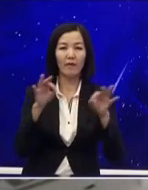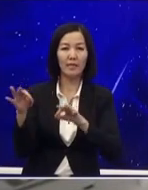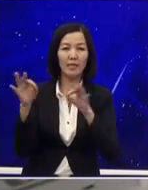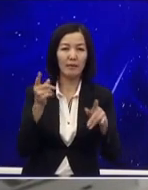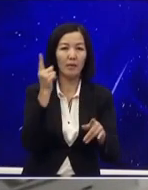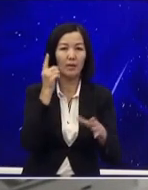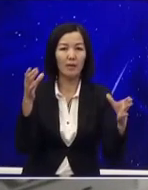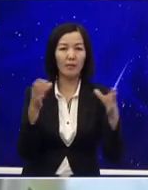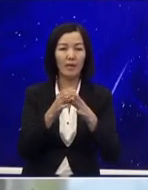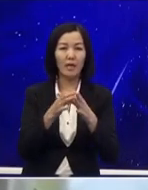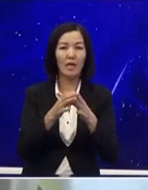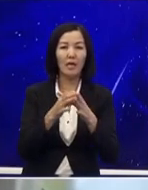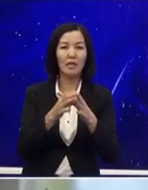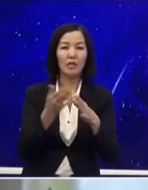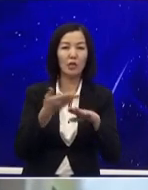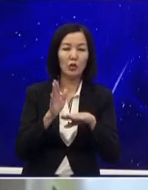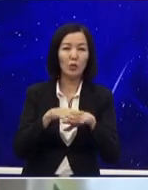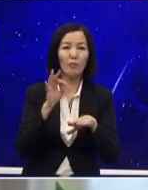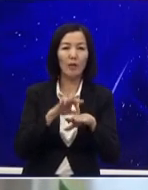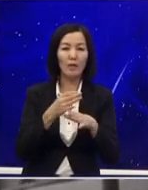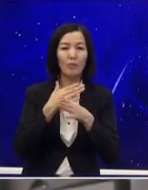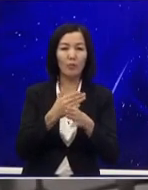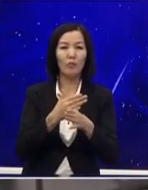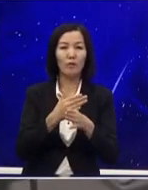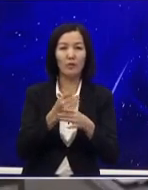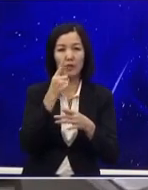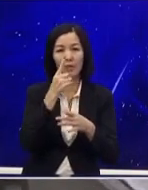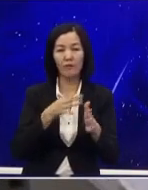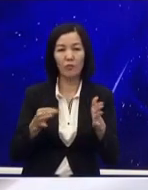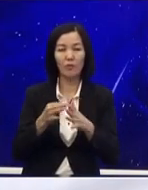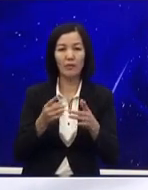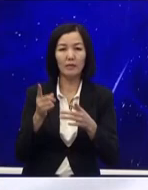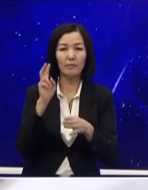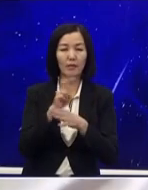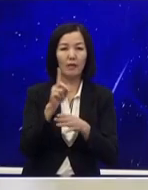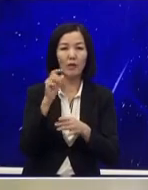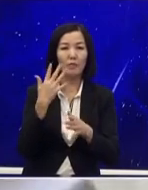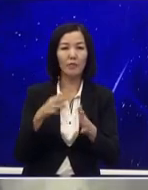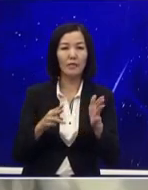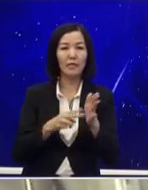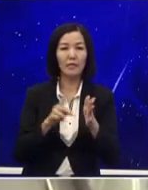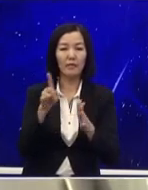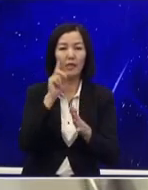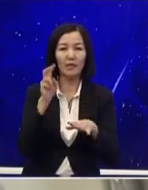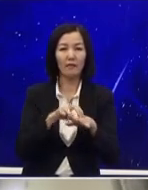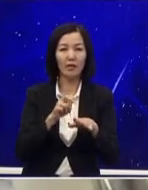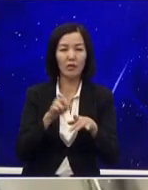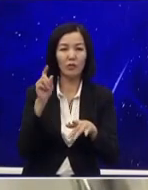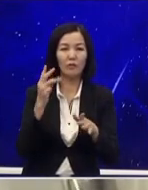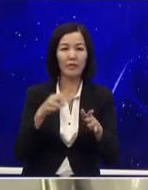мобильные бригады для консультации тяжелых больных. Также недавно в область прибыли 157 молодых врачей